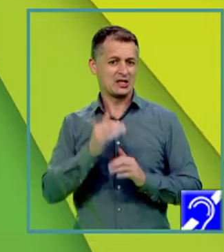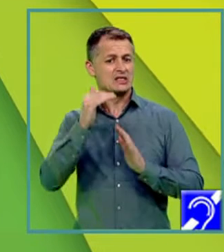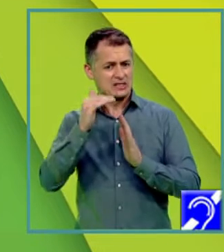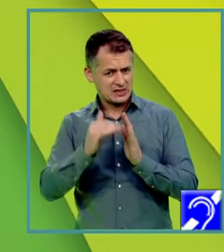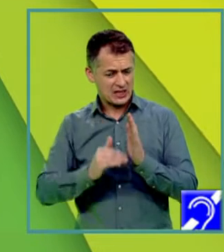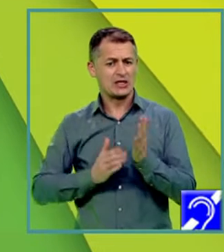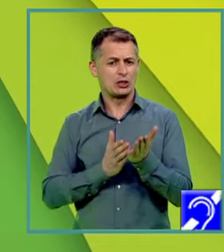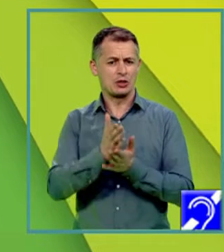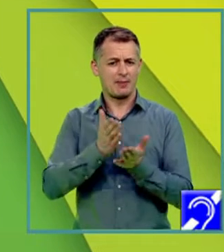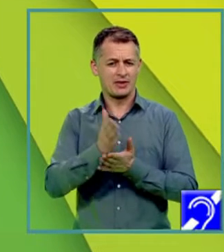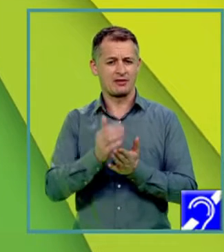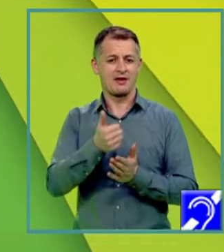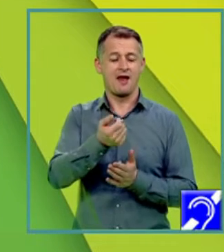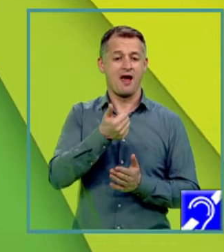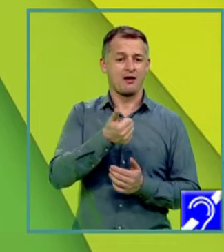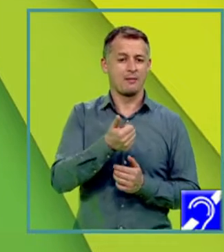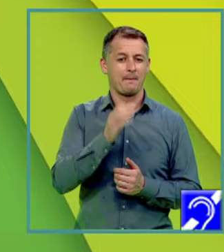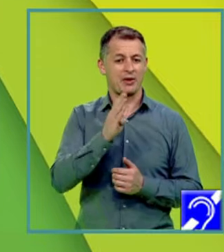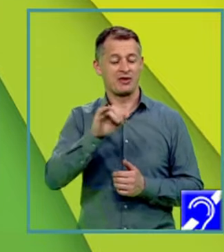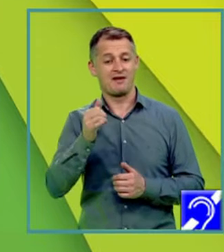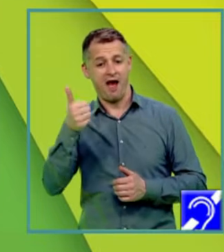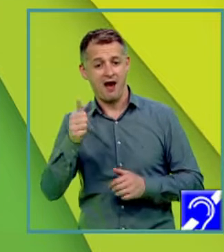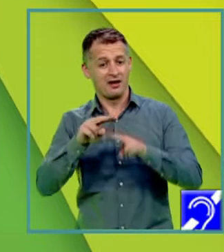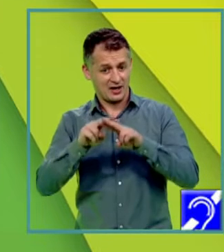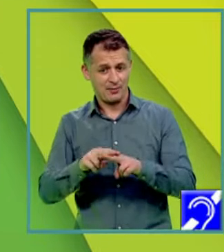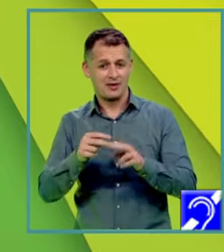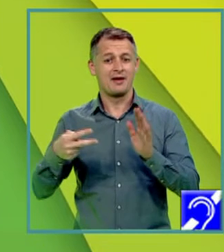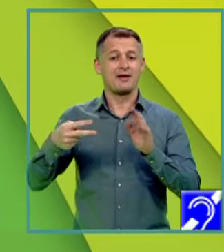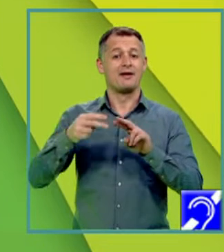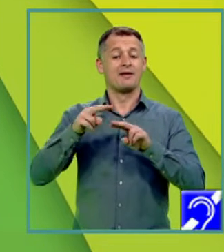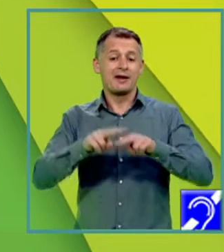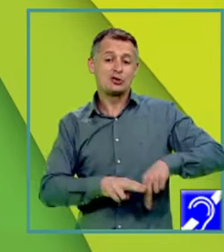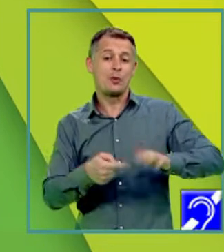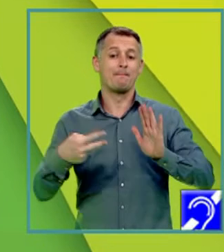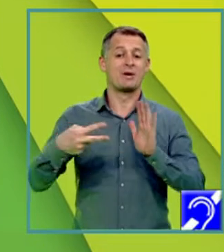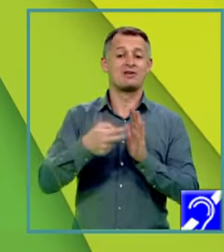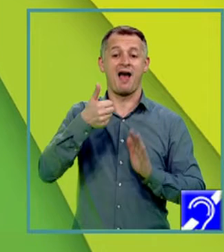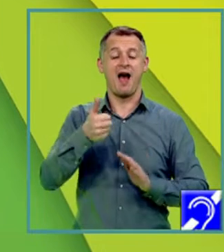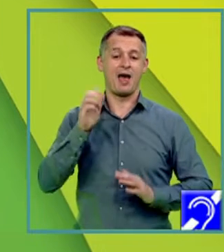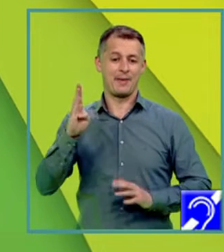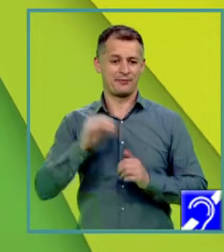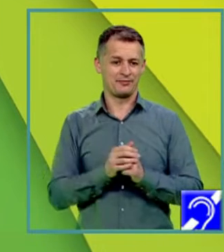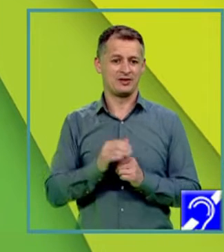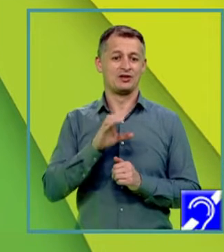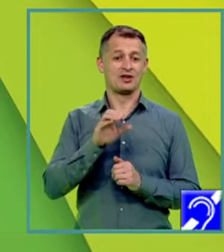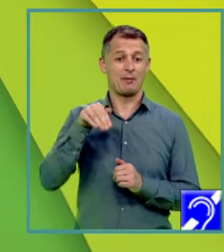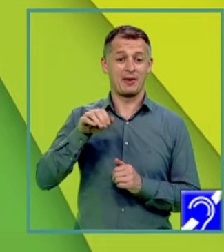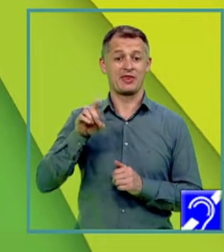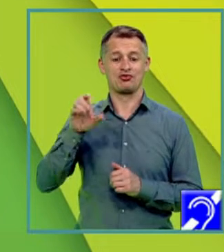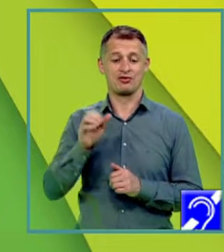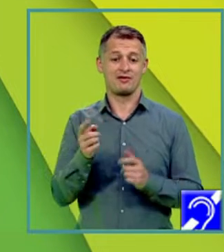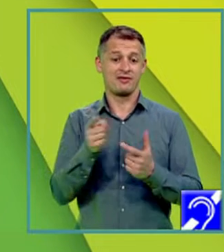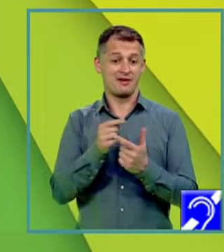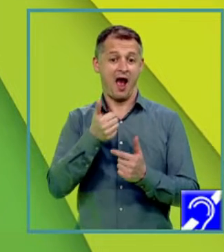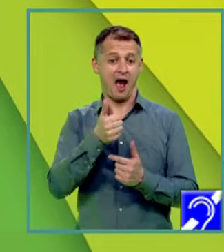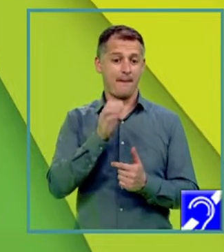repetat pe badon a în a de va rămâne restul împărțirii lui a la b deci putem spune că cmmdc dintre a și